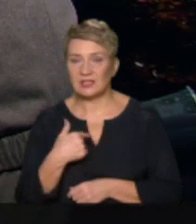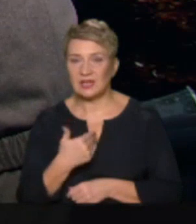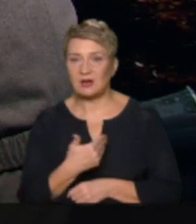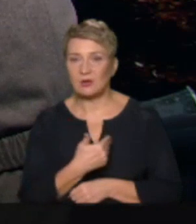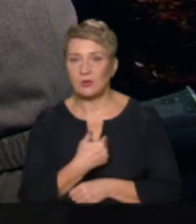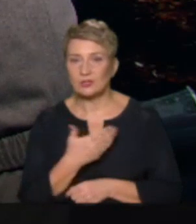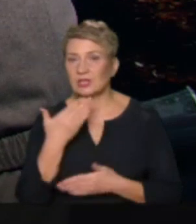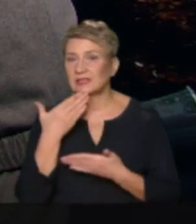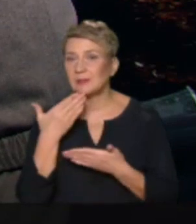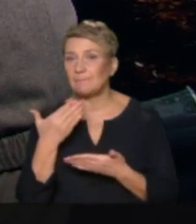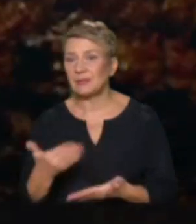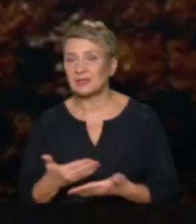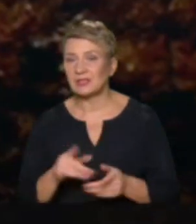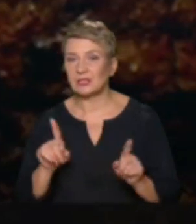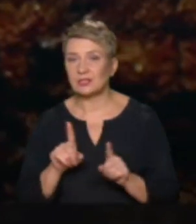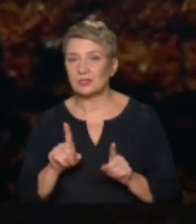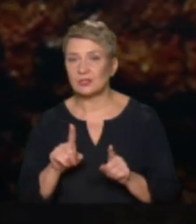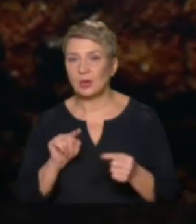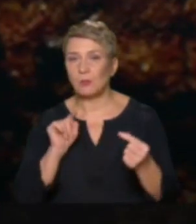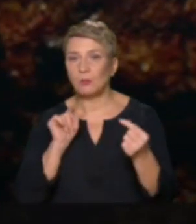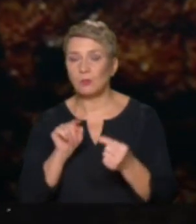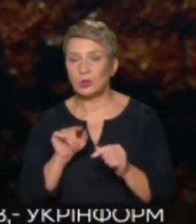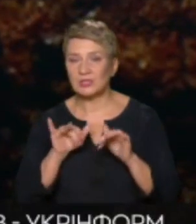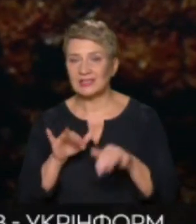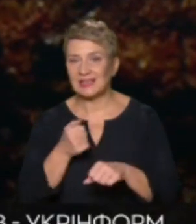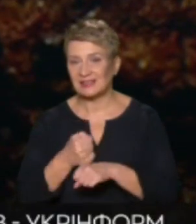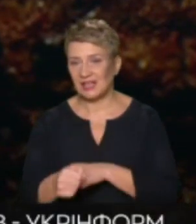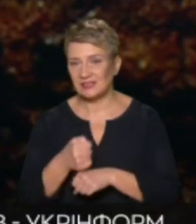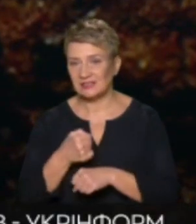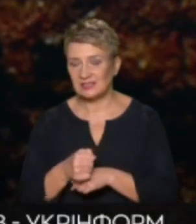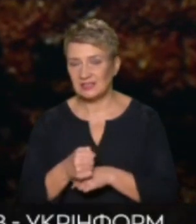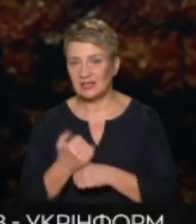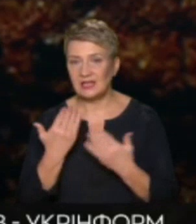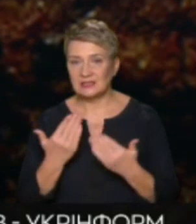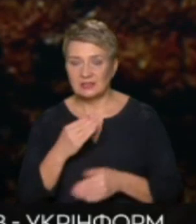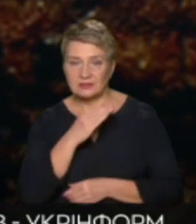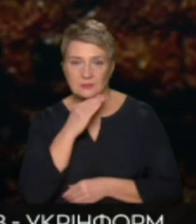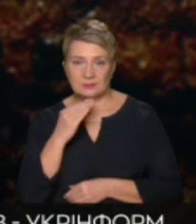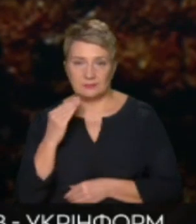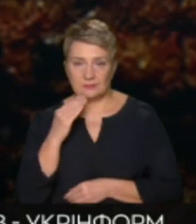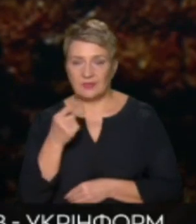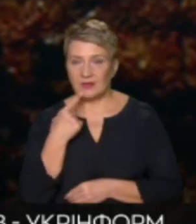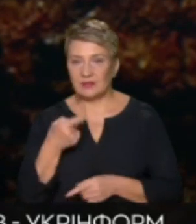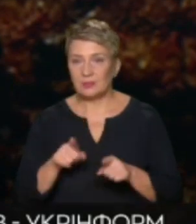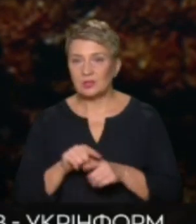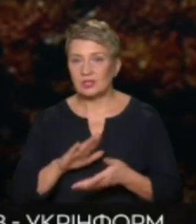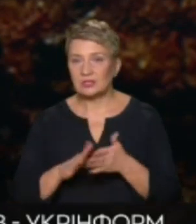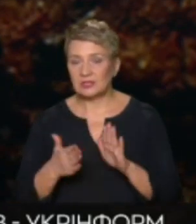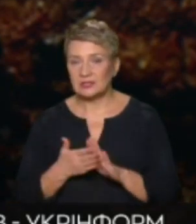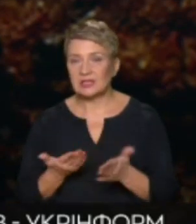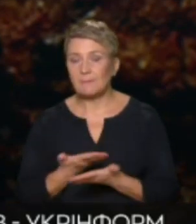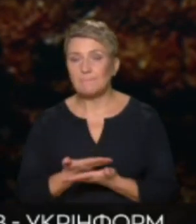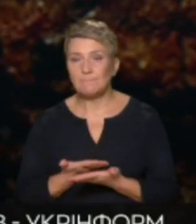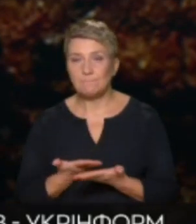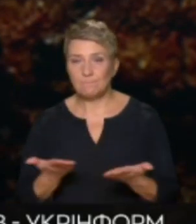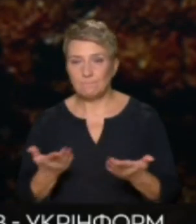вас питати щодо протидії насильства. Тому що зараз все більше говорять про такі ситуації, вони стають публічними,